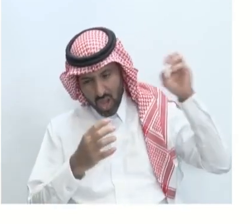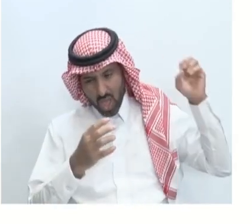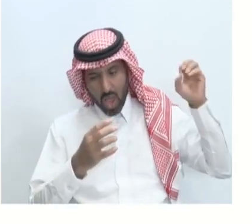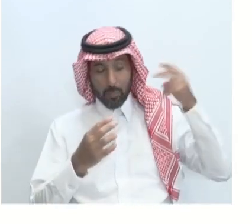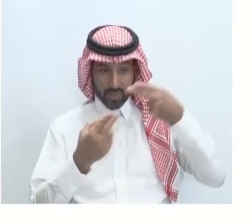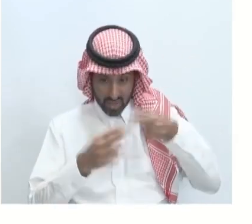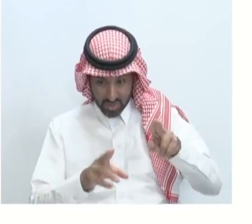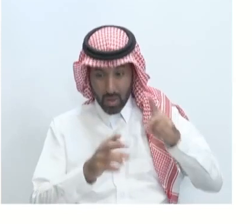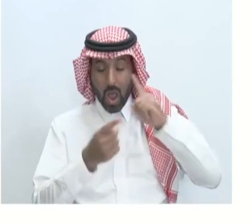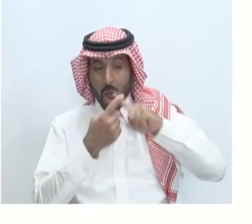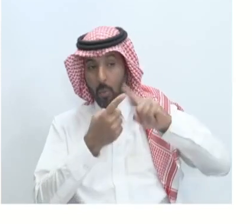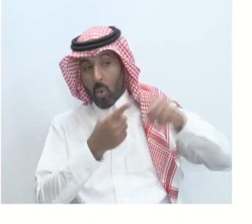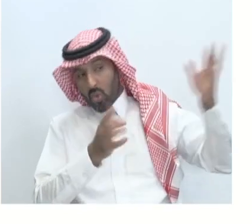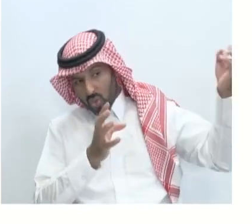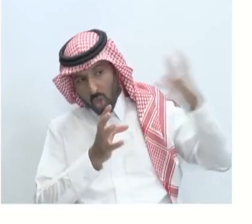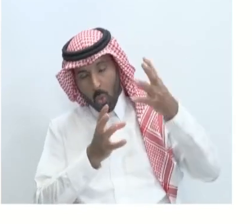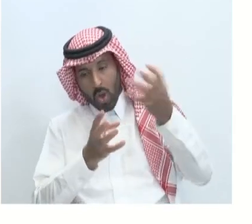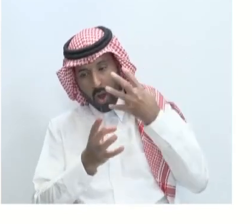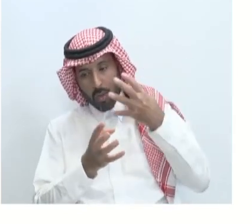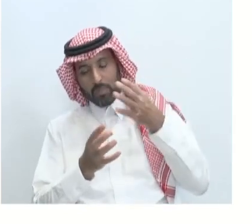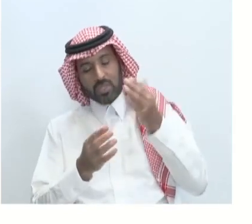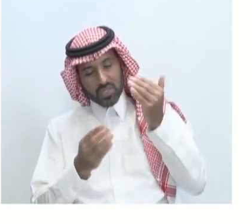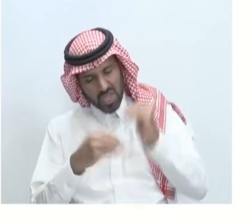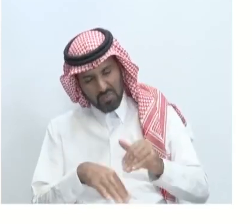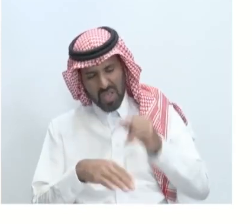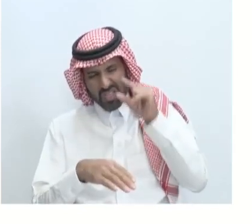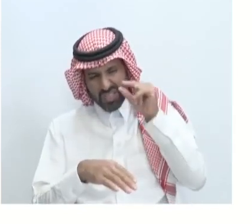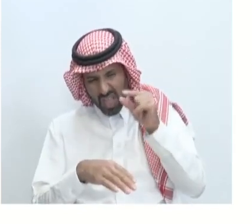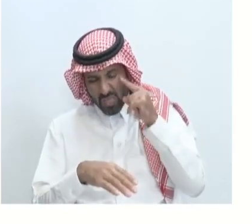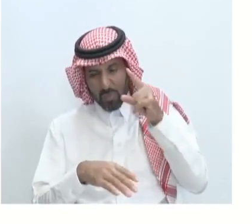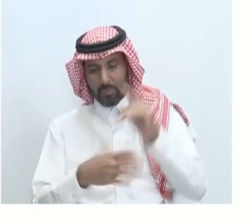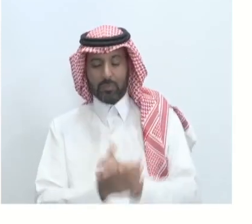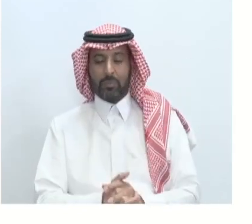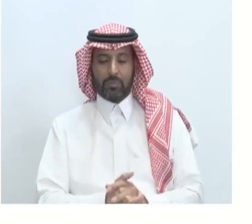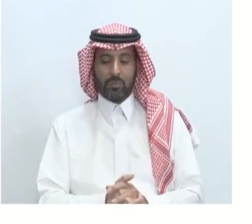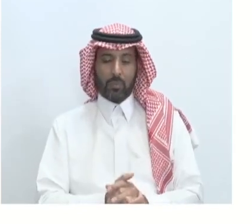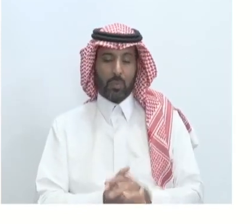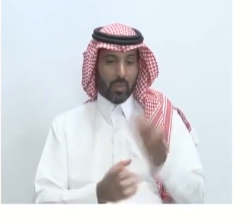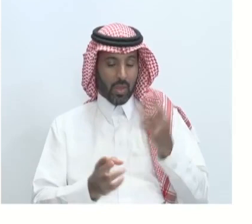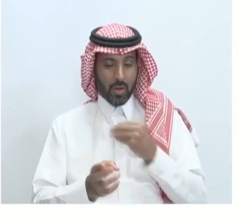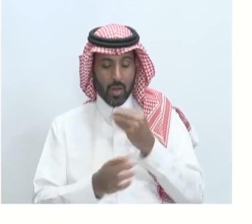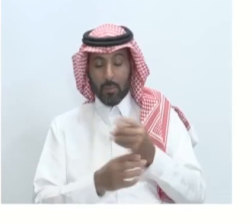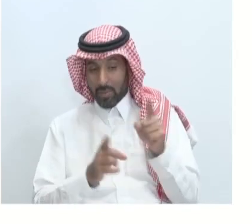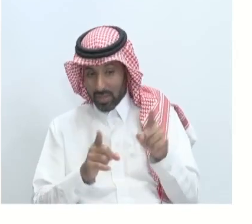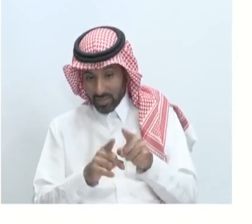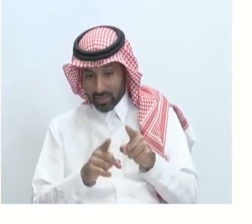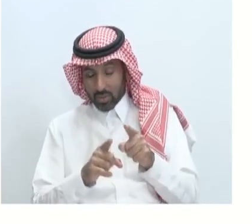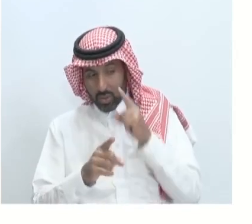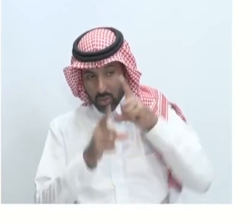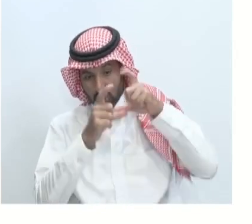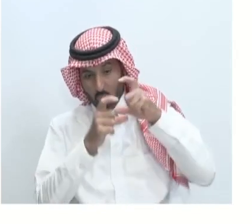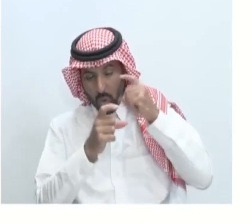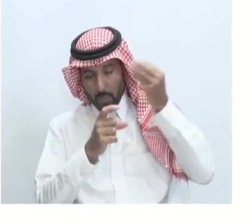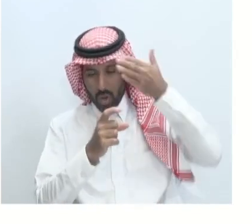اكبر كميه من الضوء لكنه يبقى اتساعا محدودا بعد ذلك ذكرنا ايضا محدوديه الصور